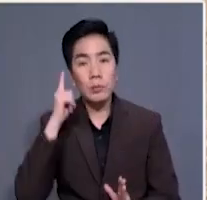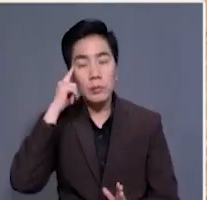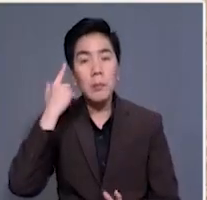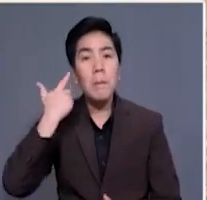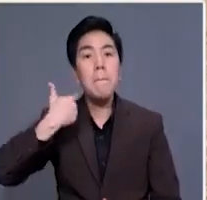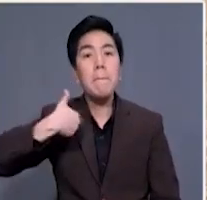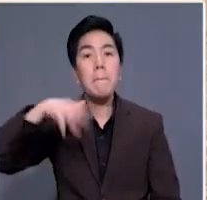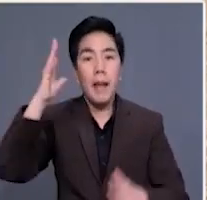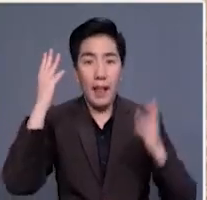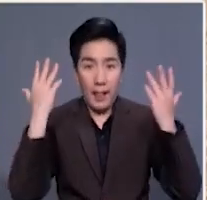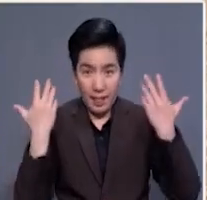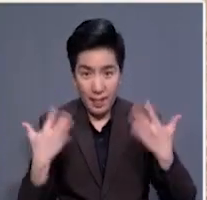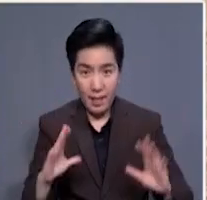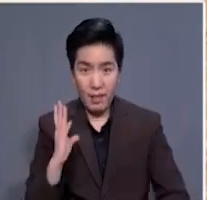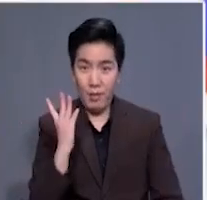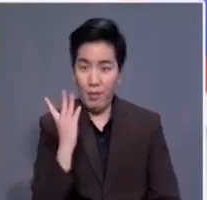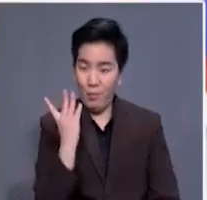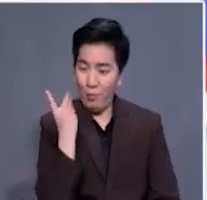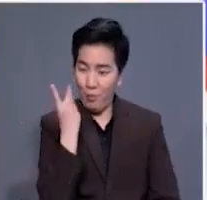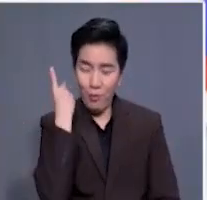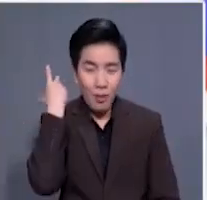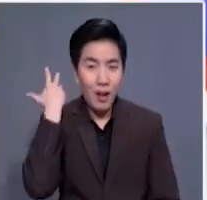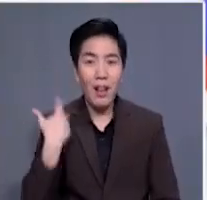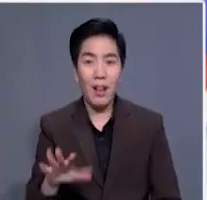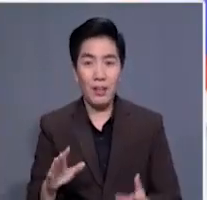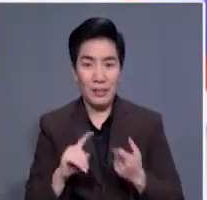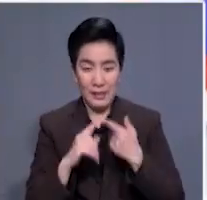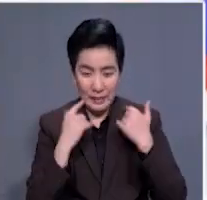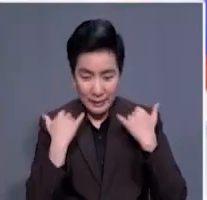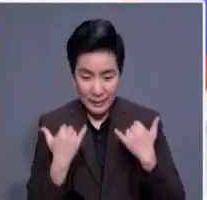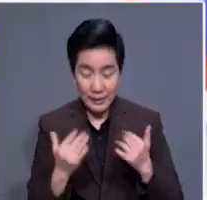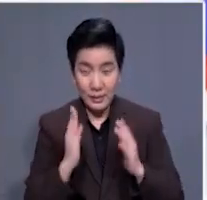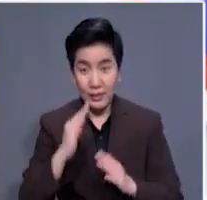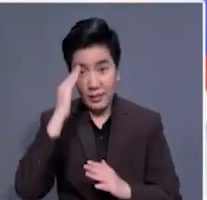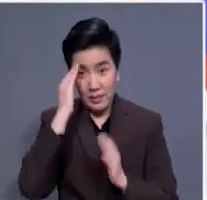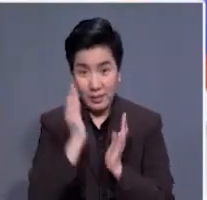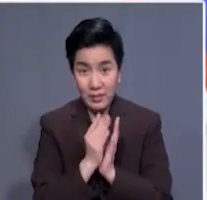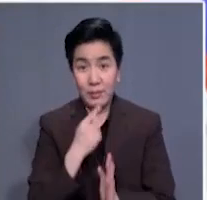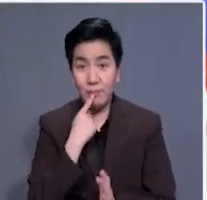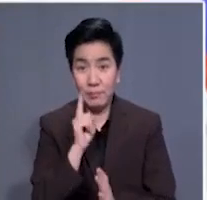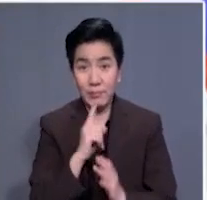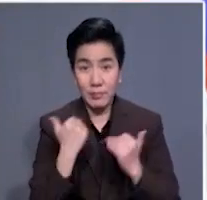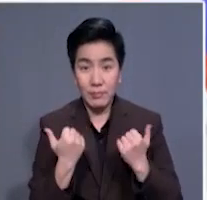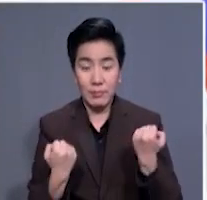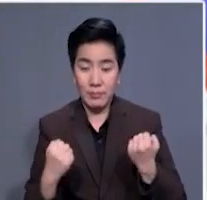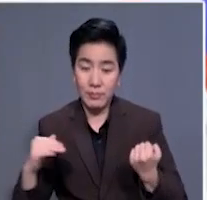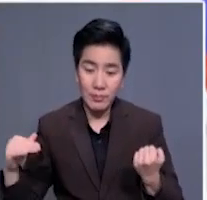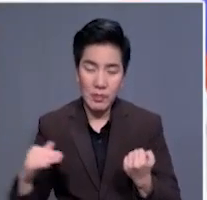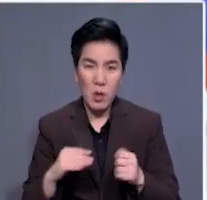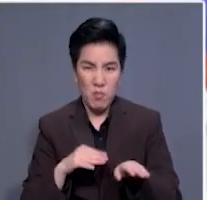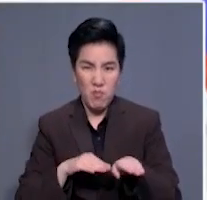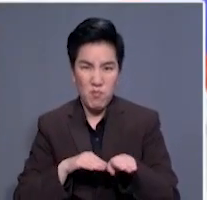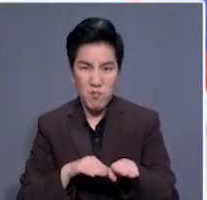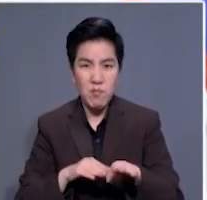นนั้นเดินทางกลับไปแล้วตั้งแต่ก่อนหน้านี้ค่ะโดยเจ้าหน้าที่ตำรวจก็คาดการว่ารถจะกลับมาหน